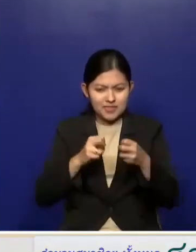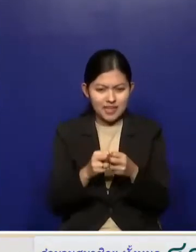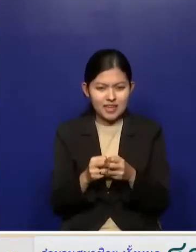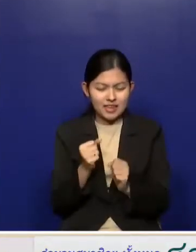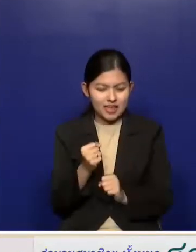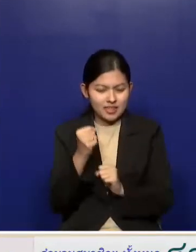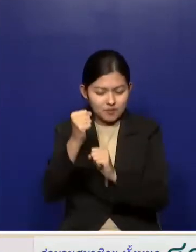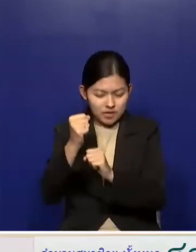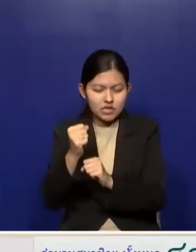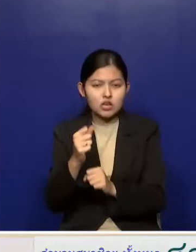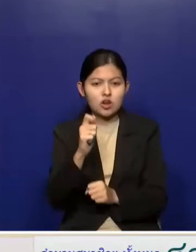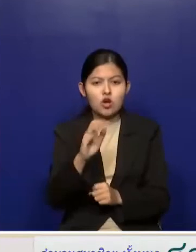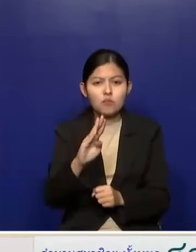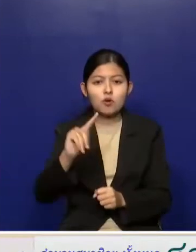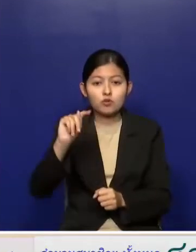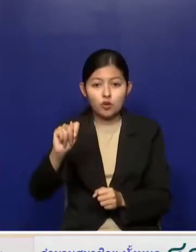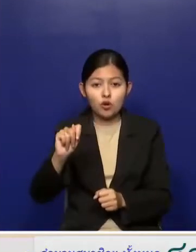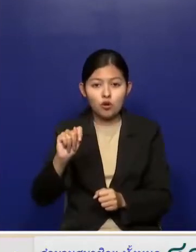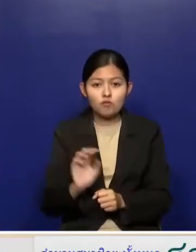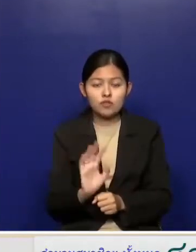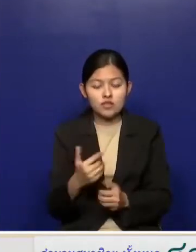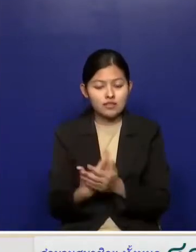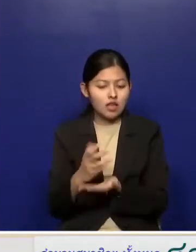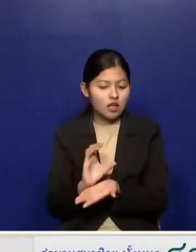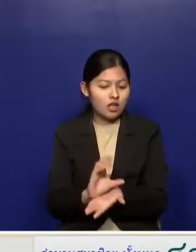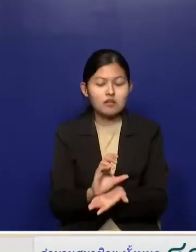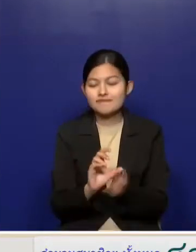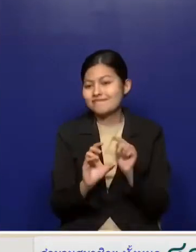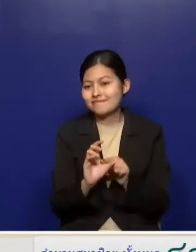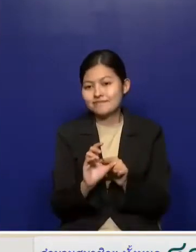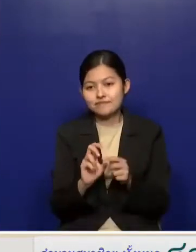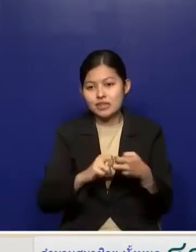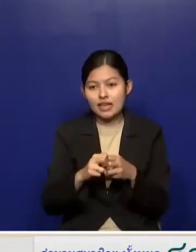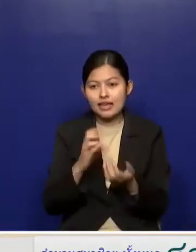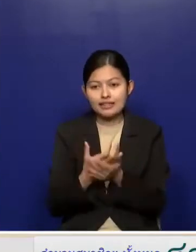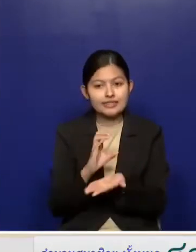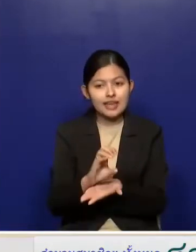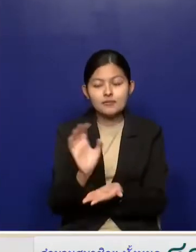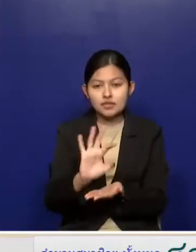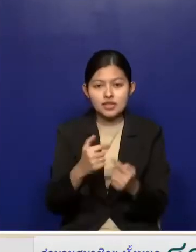hungry guysขา